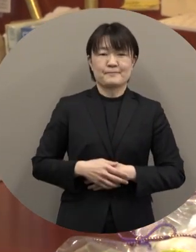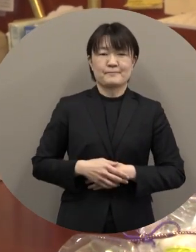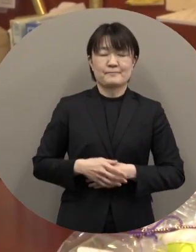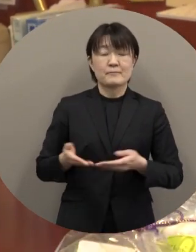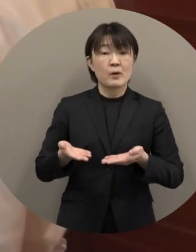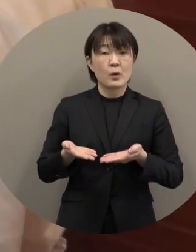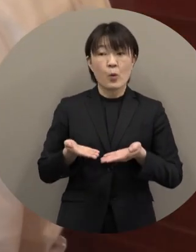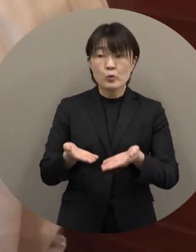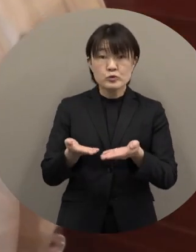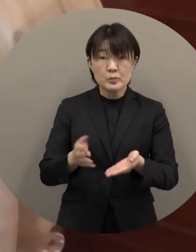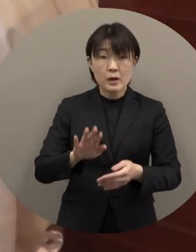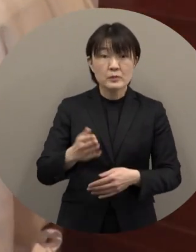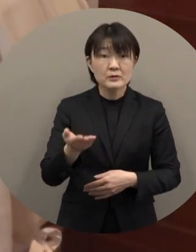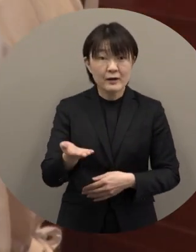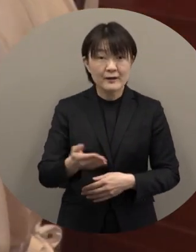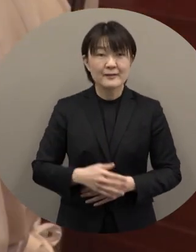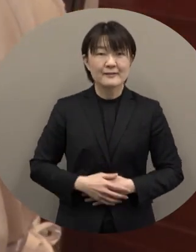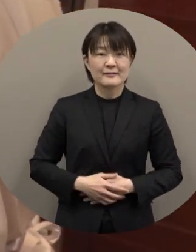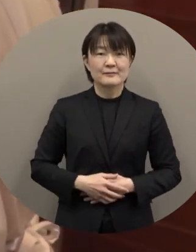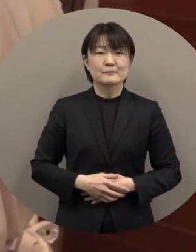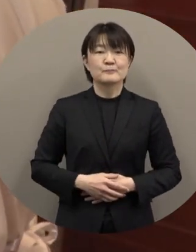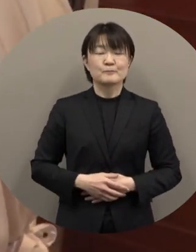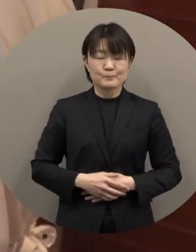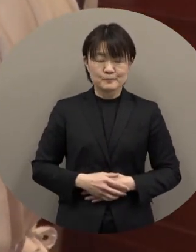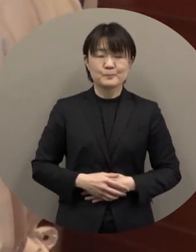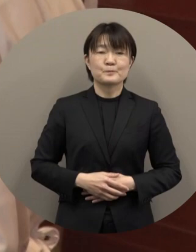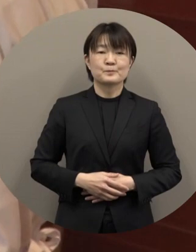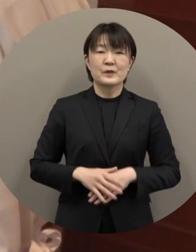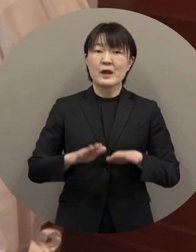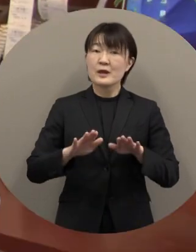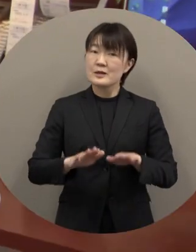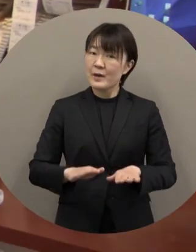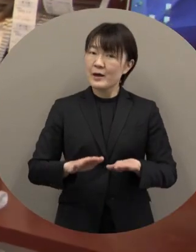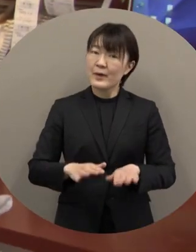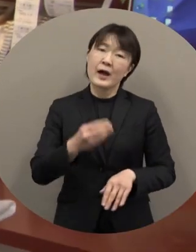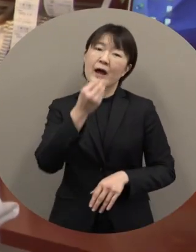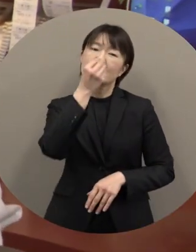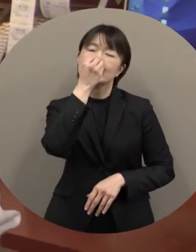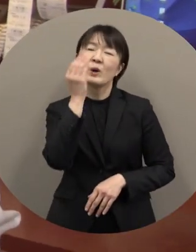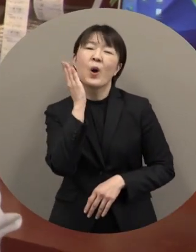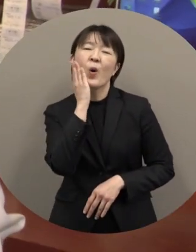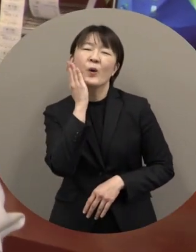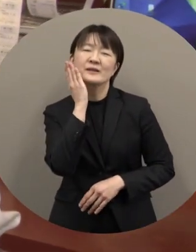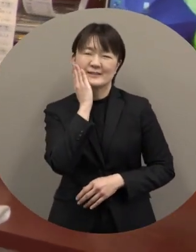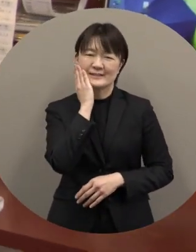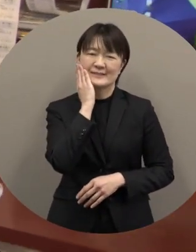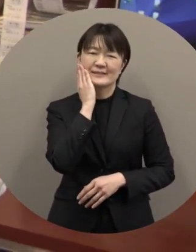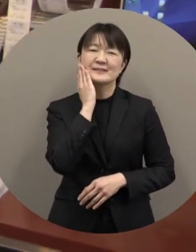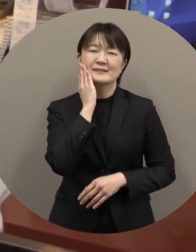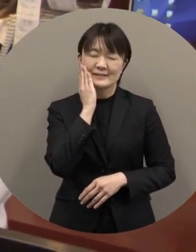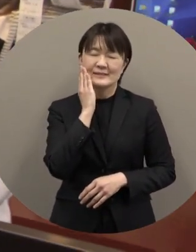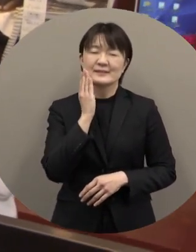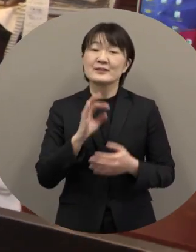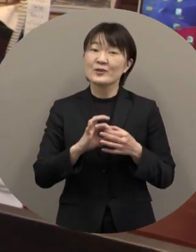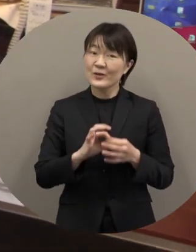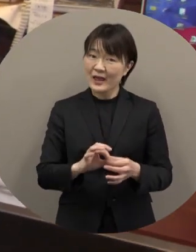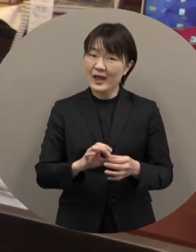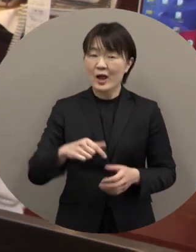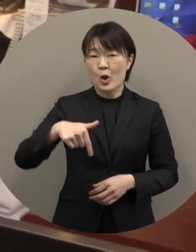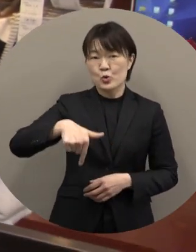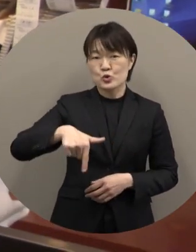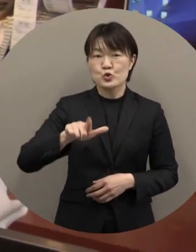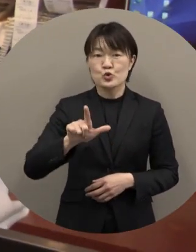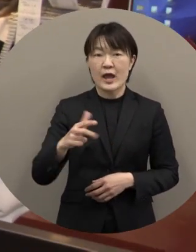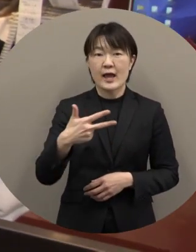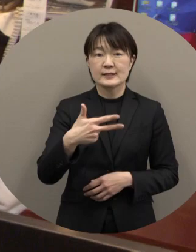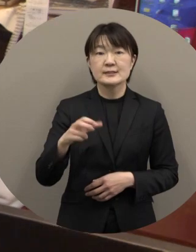すめみたいのってあったりしますか？ そうですね、今の時期だといちごが美味しいんで、 はい、 ちょっとしたフレジエをおす